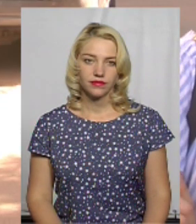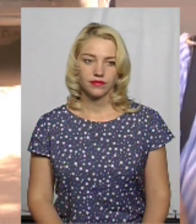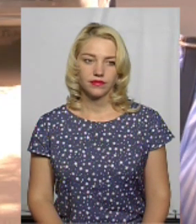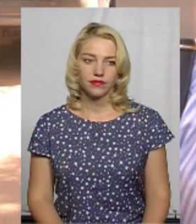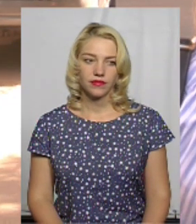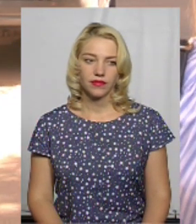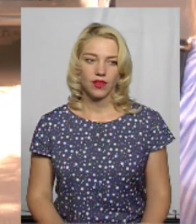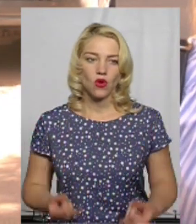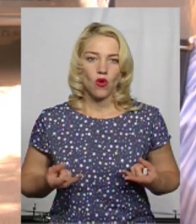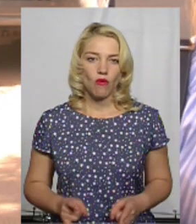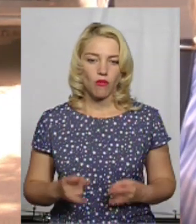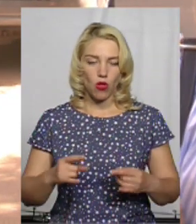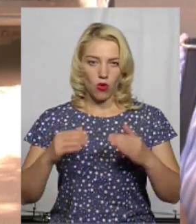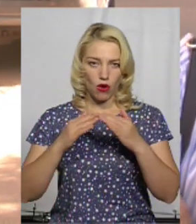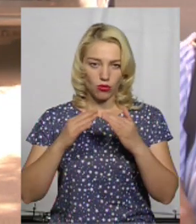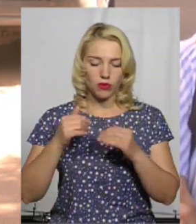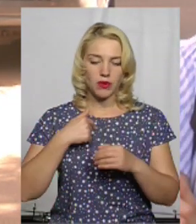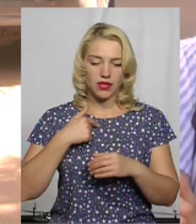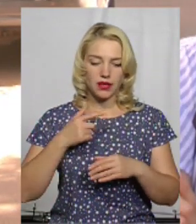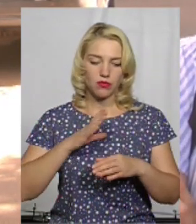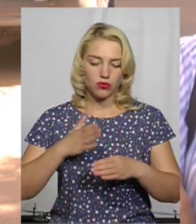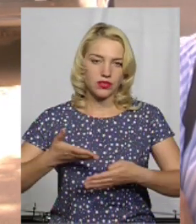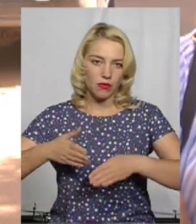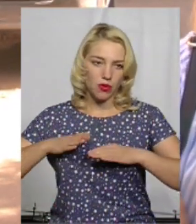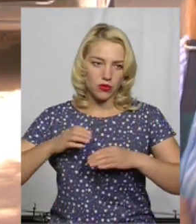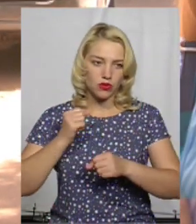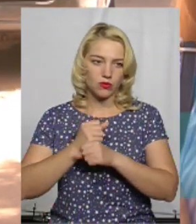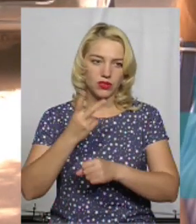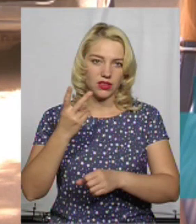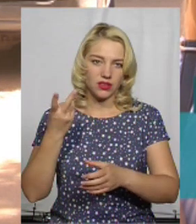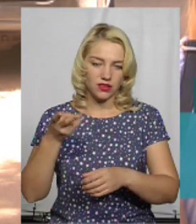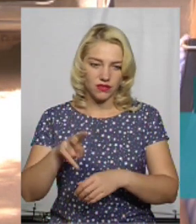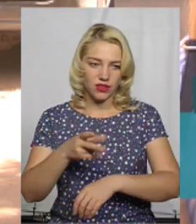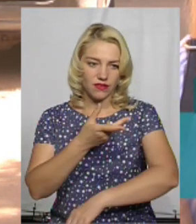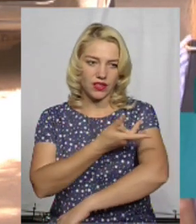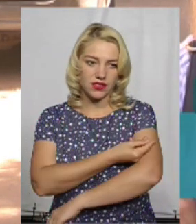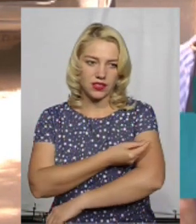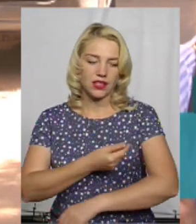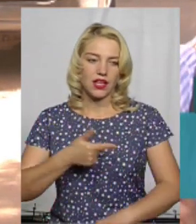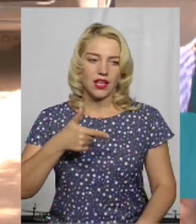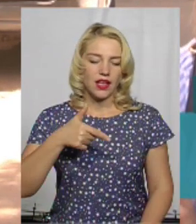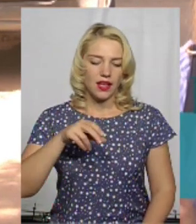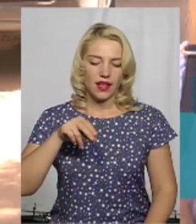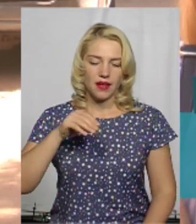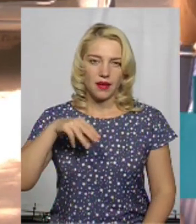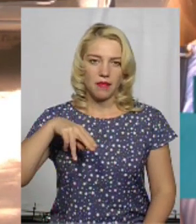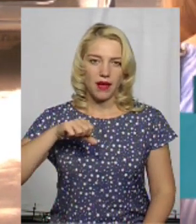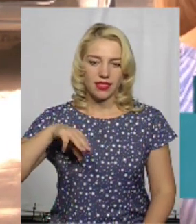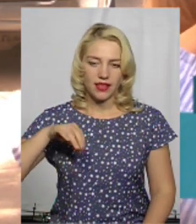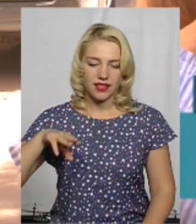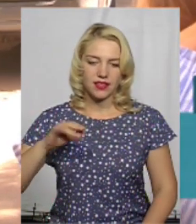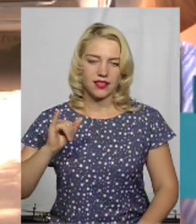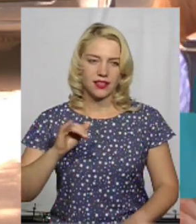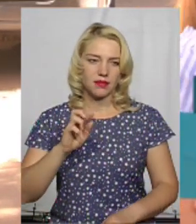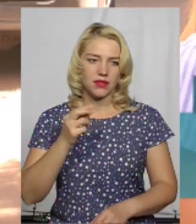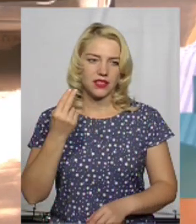В пологовому мені тоді запропонували зробити 2 вакцини – БЦЖ на той момент та гепатит, від гепатиту. На цей момент так само, здається,